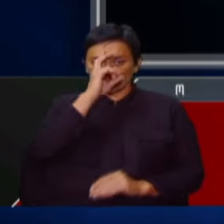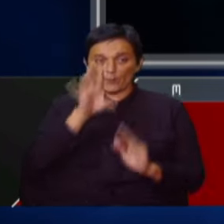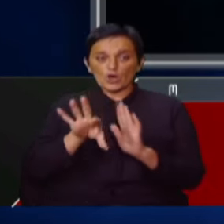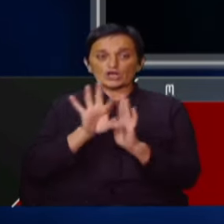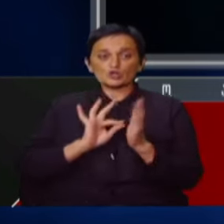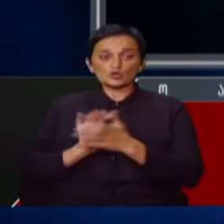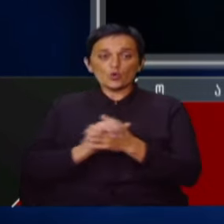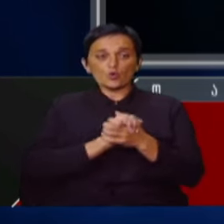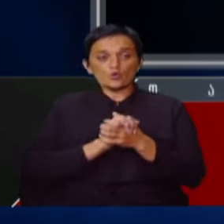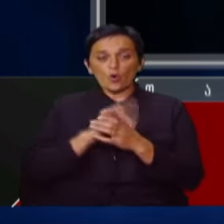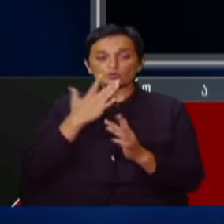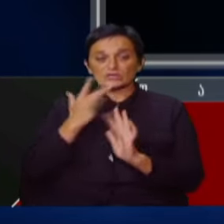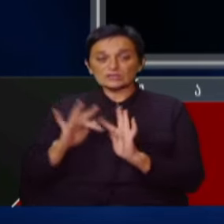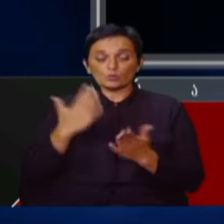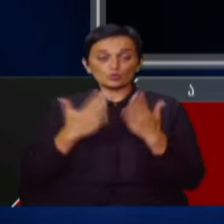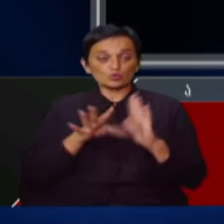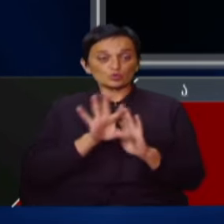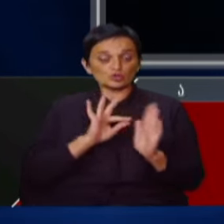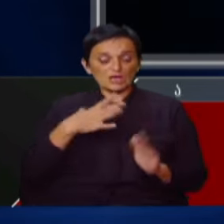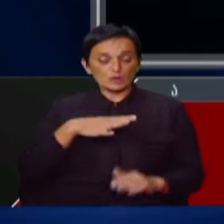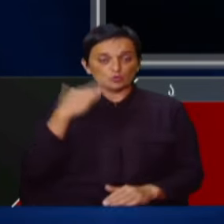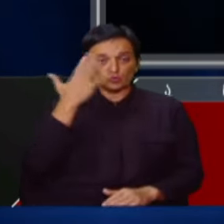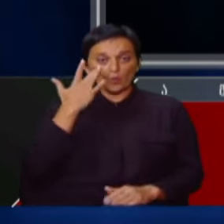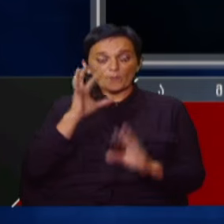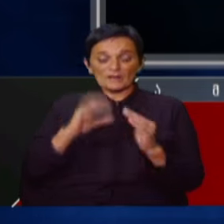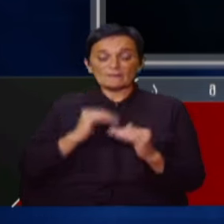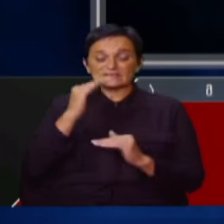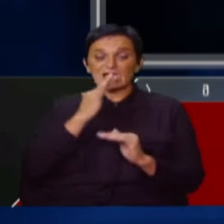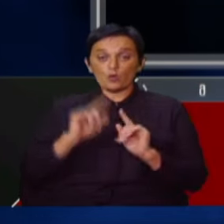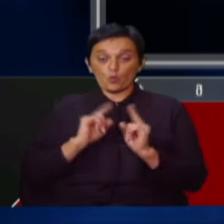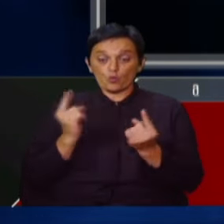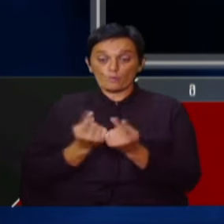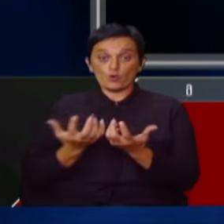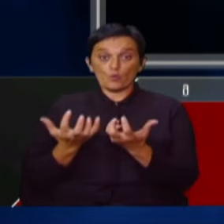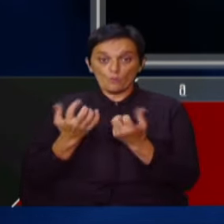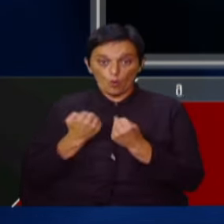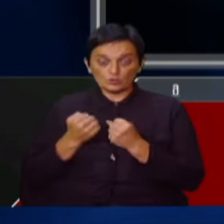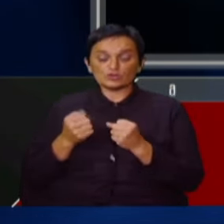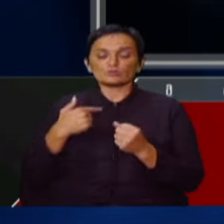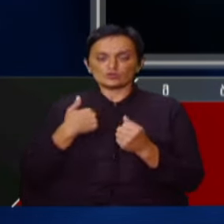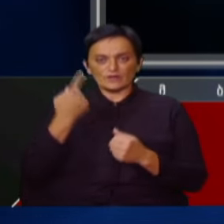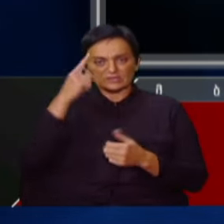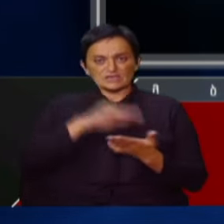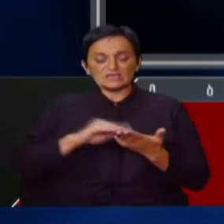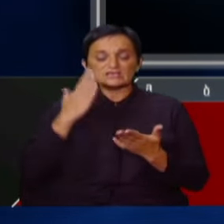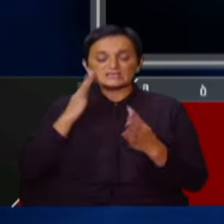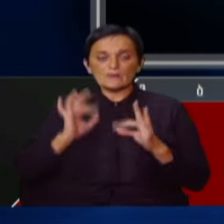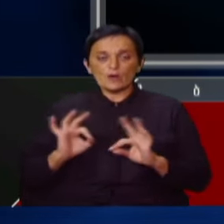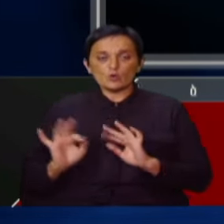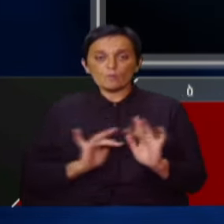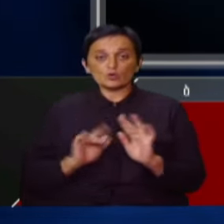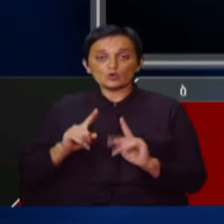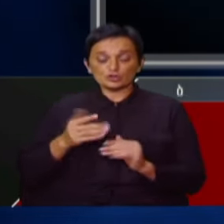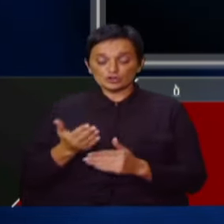ირჩევს კოლექტიურ ნაციონალურ მოძრაობას თუ ირჩევს ქართულ ოცნებას. საკონსტიტუციო უმრავლესობის მოპოვებისთანავე ჩვენ დავაინიცირებთ სამართლებრივ პროცესს,